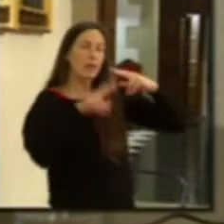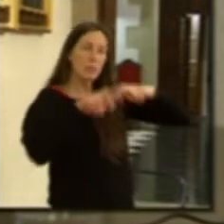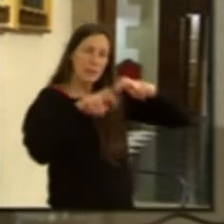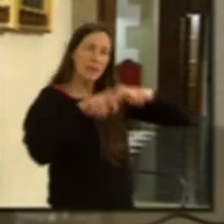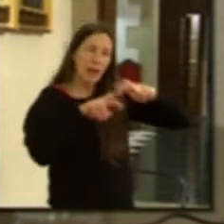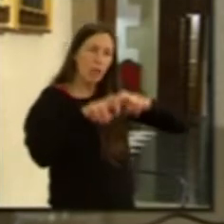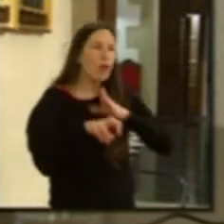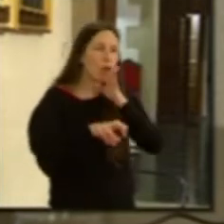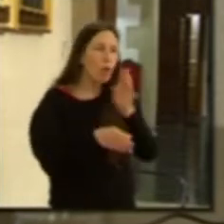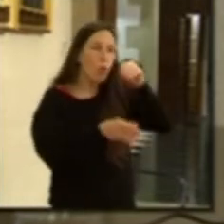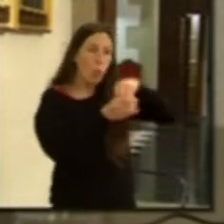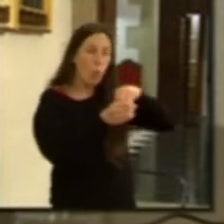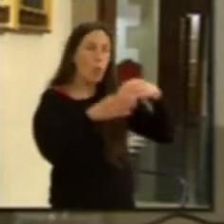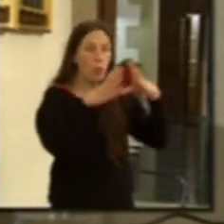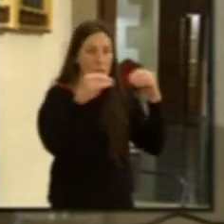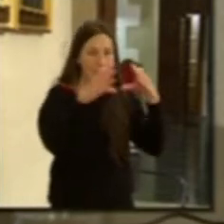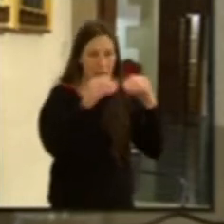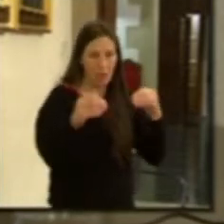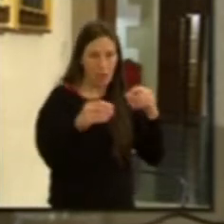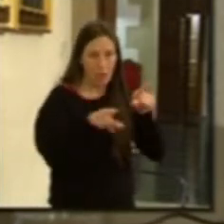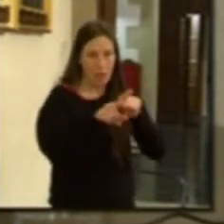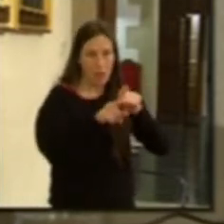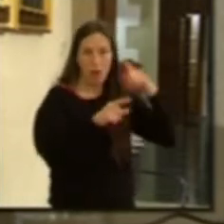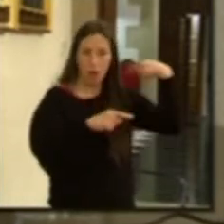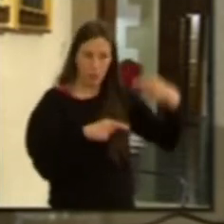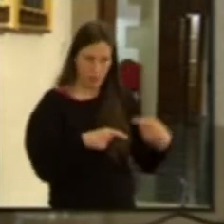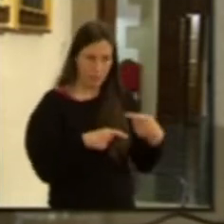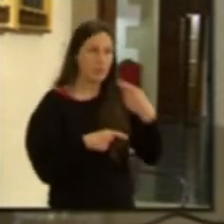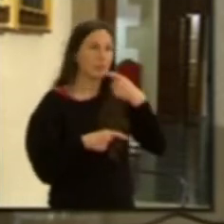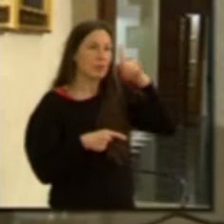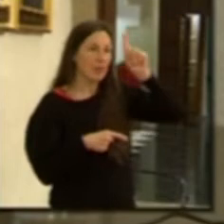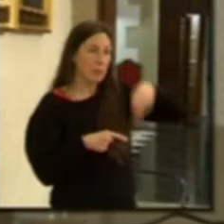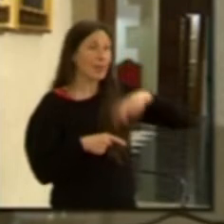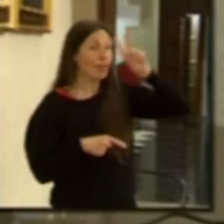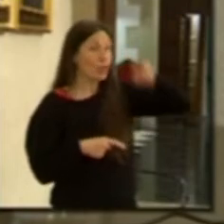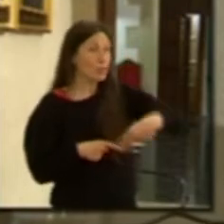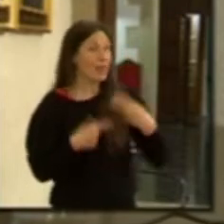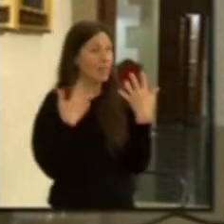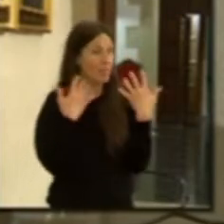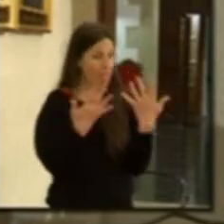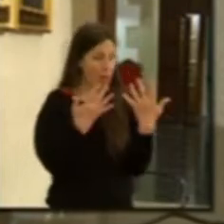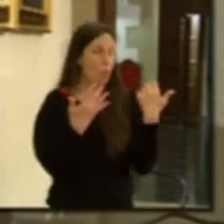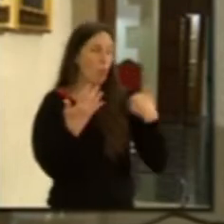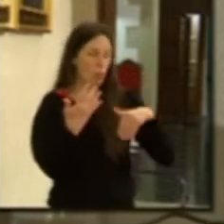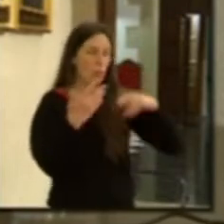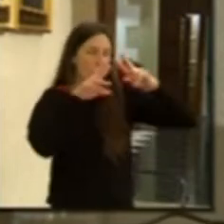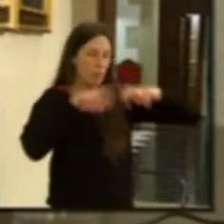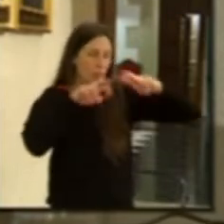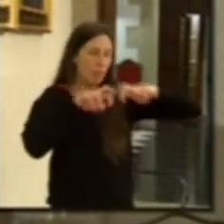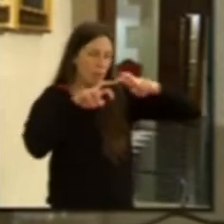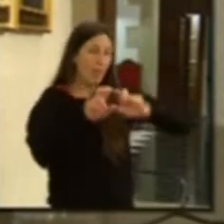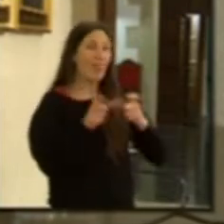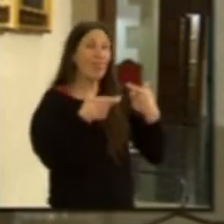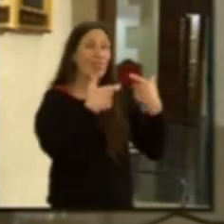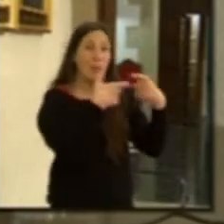a la Universitat de Birmingham i des de l'any 2010 realitza regularment visites de recerca al Departament d'Economia de